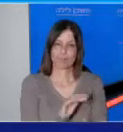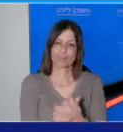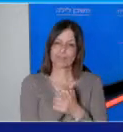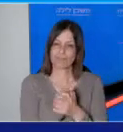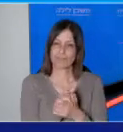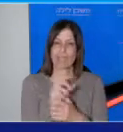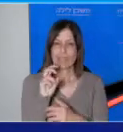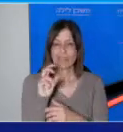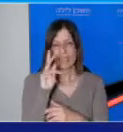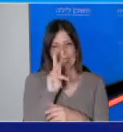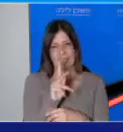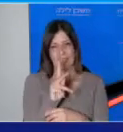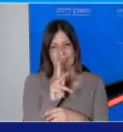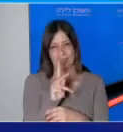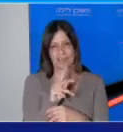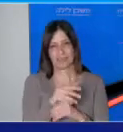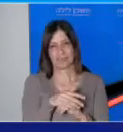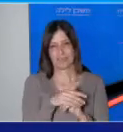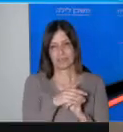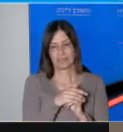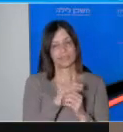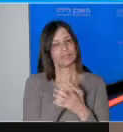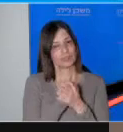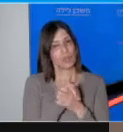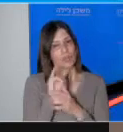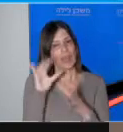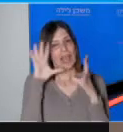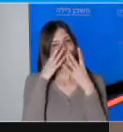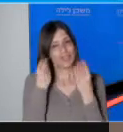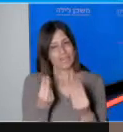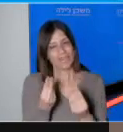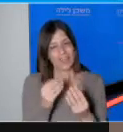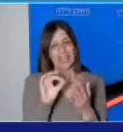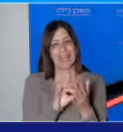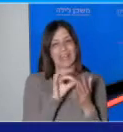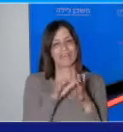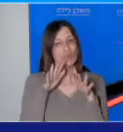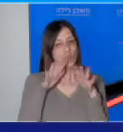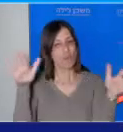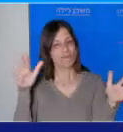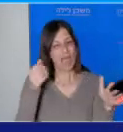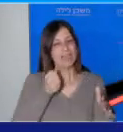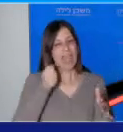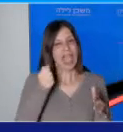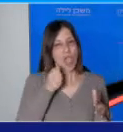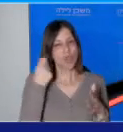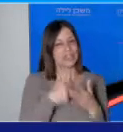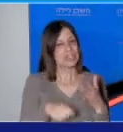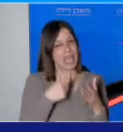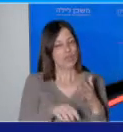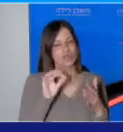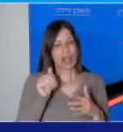שלום עינב קרנר. שלום, שלום יובל, ערב טוב. ערב טוב, כתבת התעופה, תיירות והצרכנות של גלי